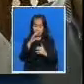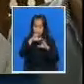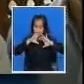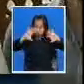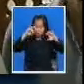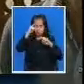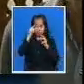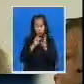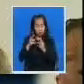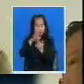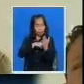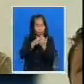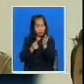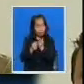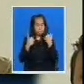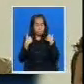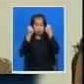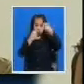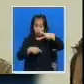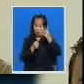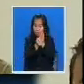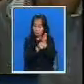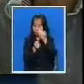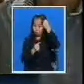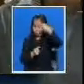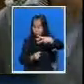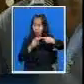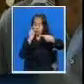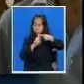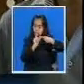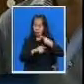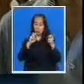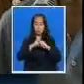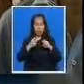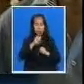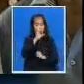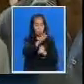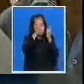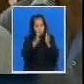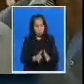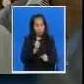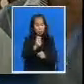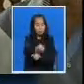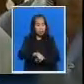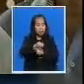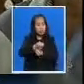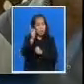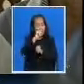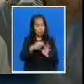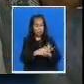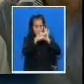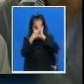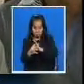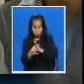ำเนี่ยมันก็จะมี2เรื่องนะครับเรื่องแรกก็คือว่าในแง่ของปัญหาของเกษตรกรเองนะครับตรงนี้จะไปเกี่ยวข้องกับเรื่อง